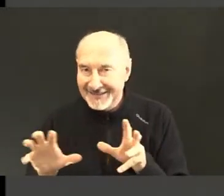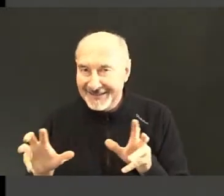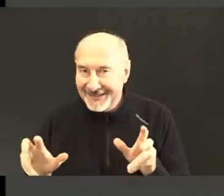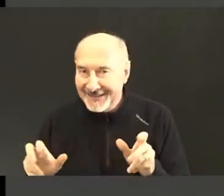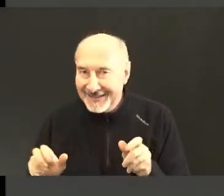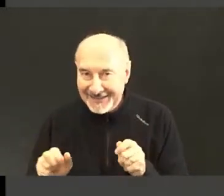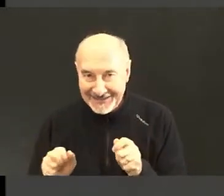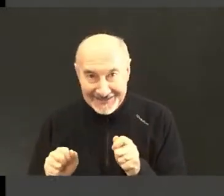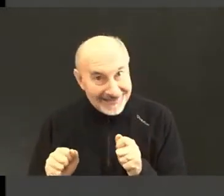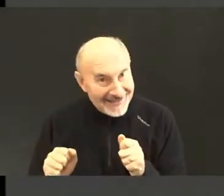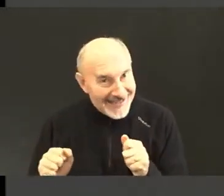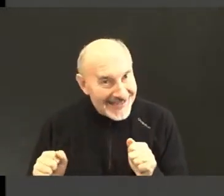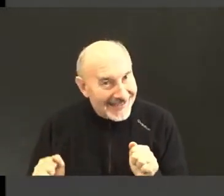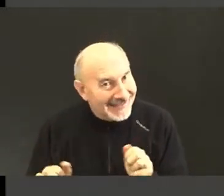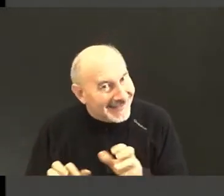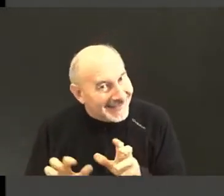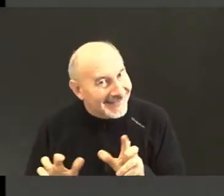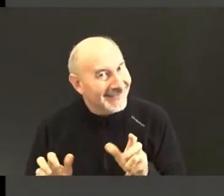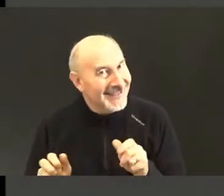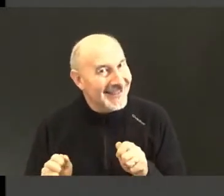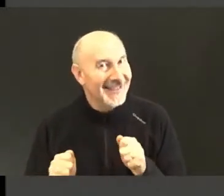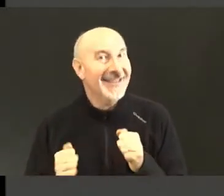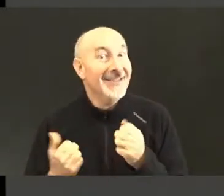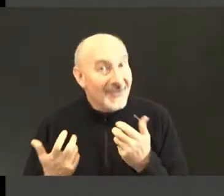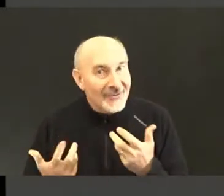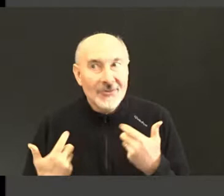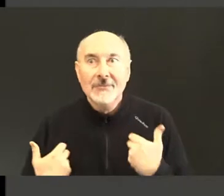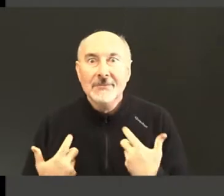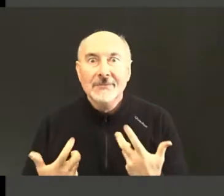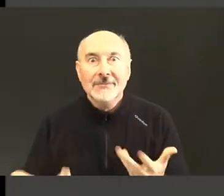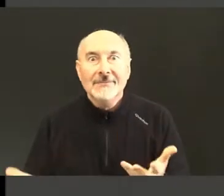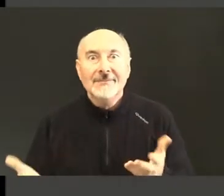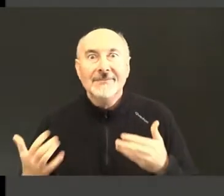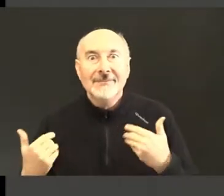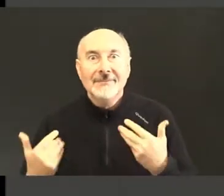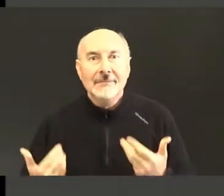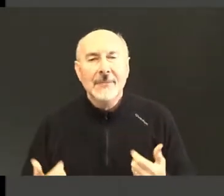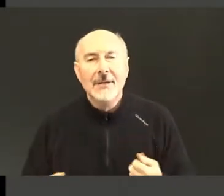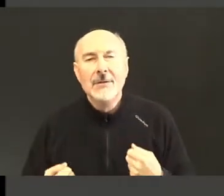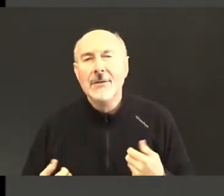coerente. Il mio impegno e il mio slancio sono sinceri.